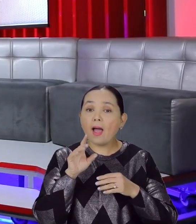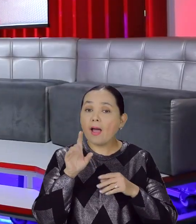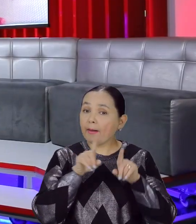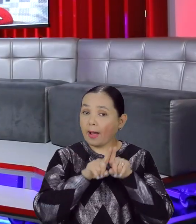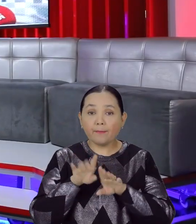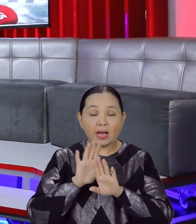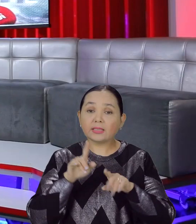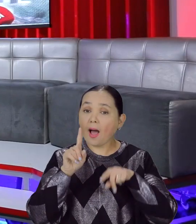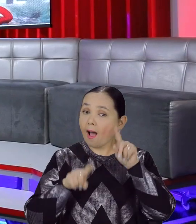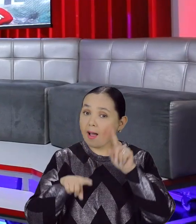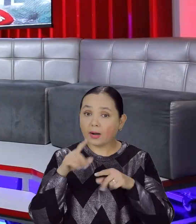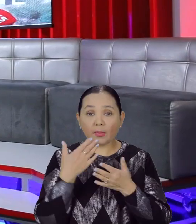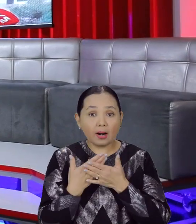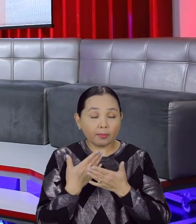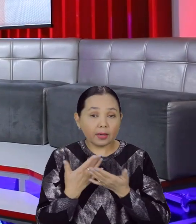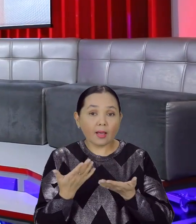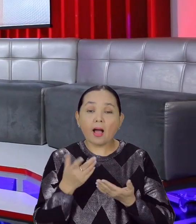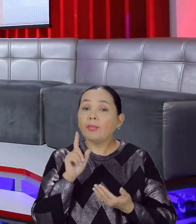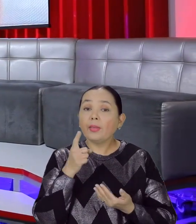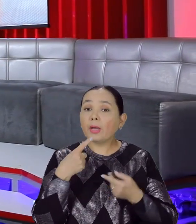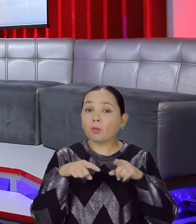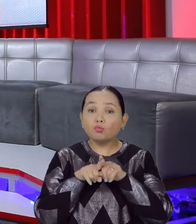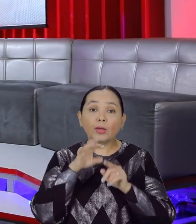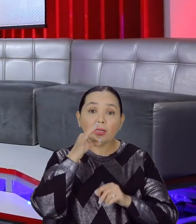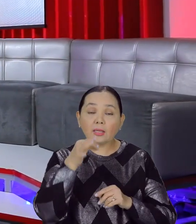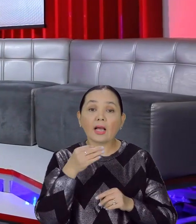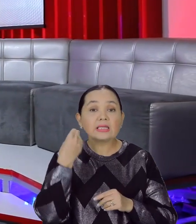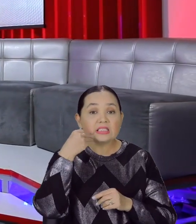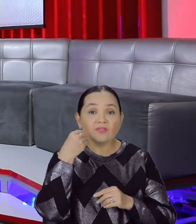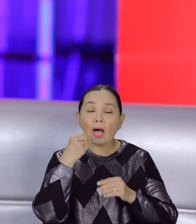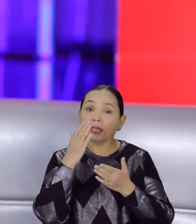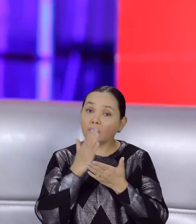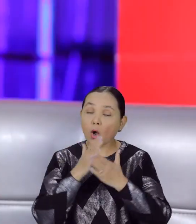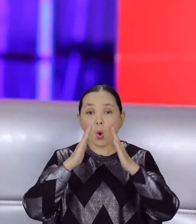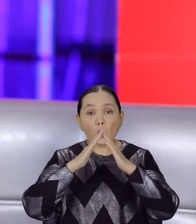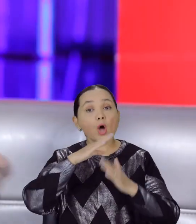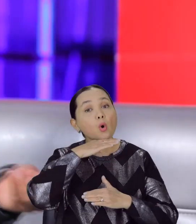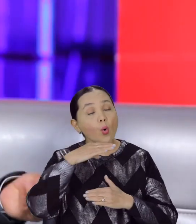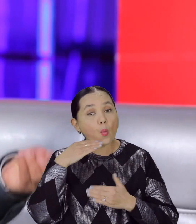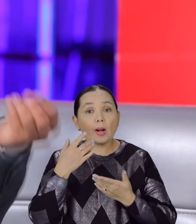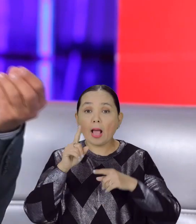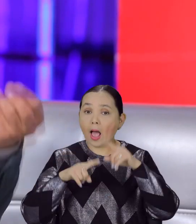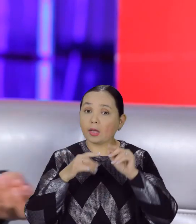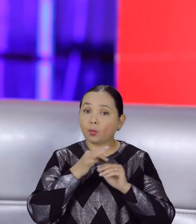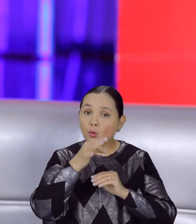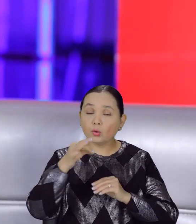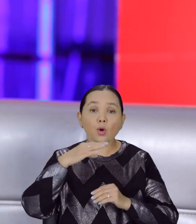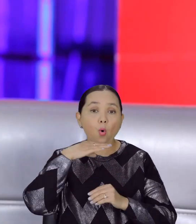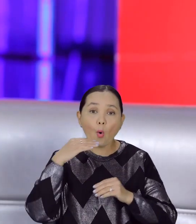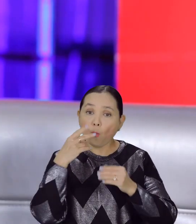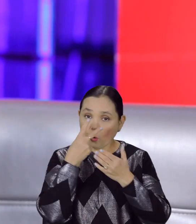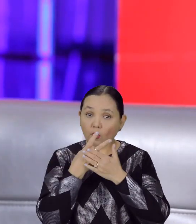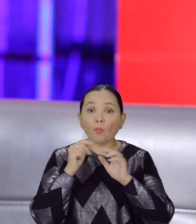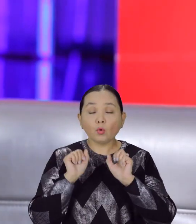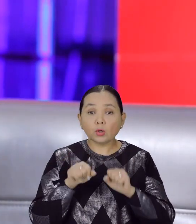ayrimlarini nazarda tutyapmiz. Nimaga bunday deyapmiz? Sifatli uylarning ko'p ekaniga ayrim hududlarda ko'p guvoh